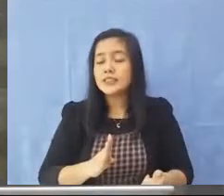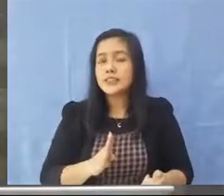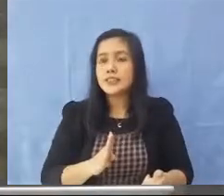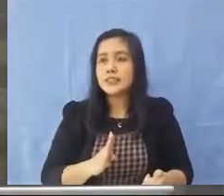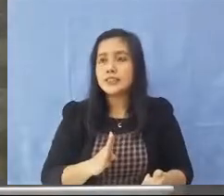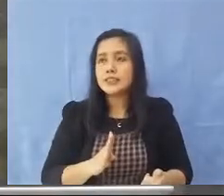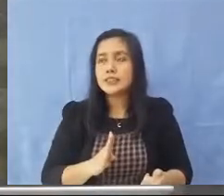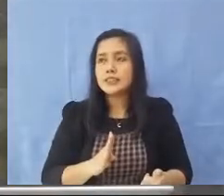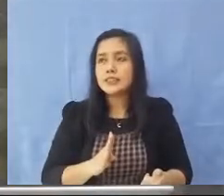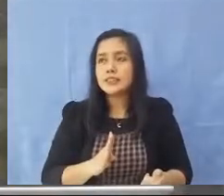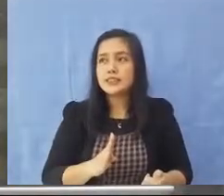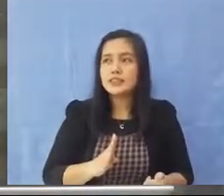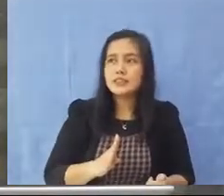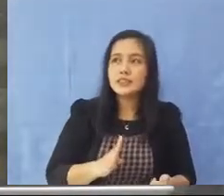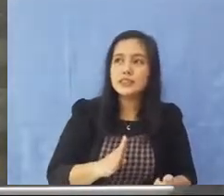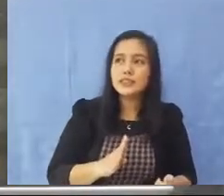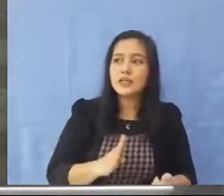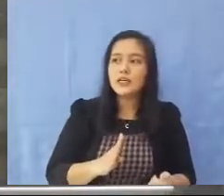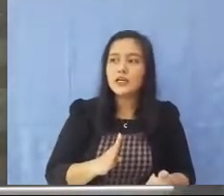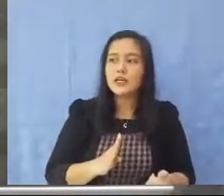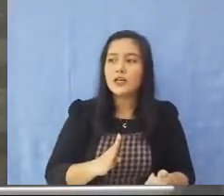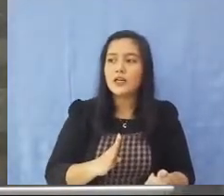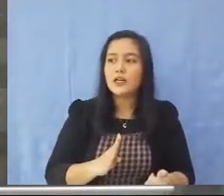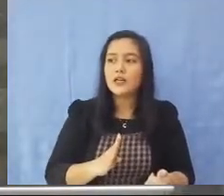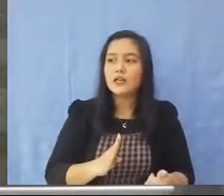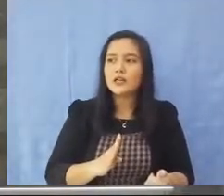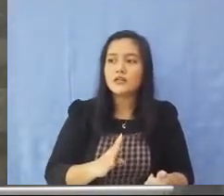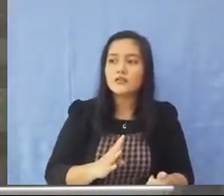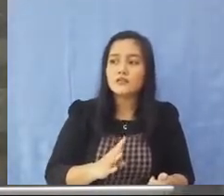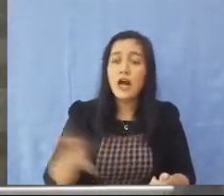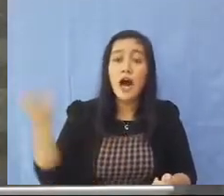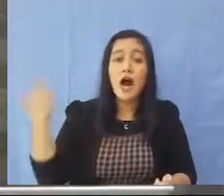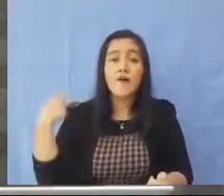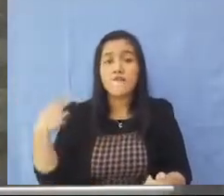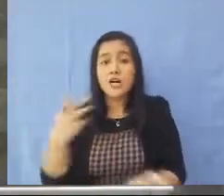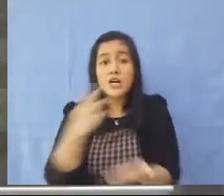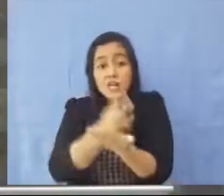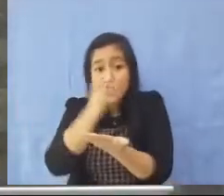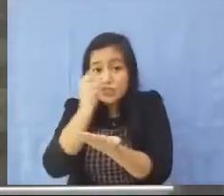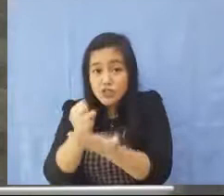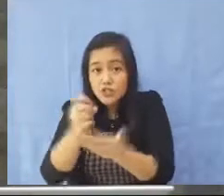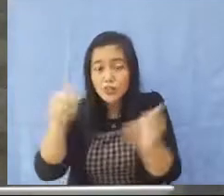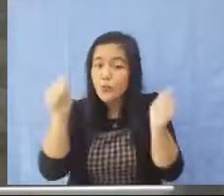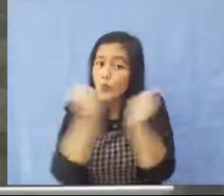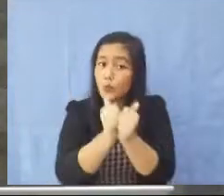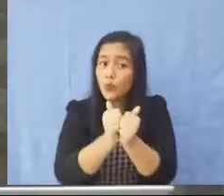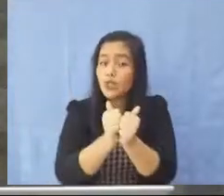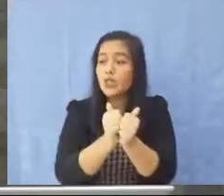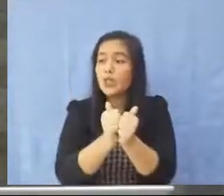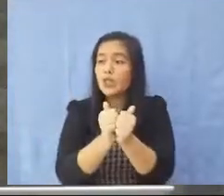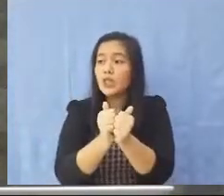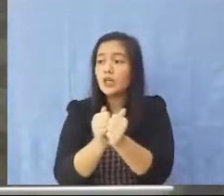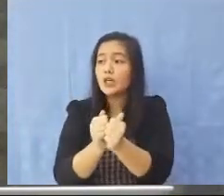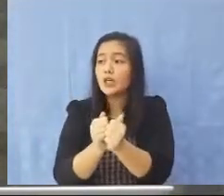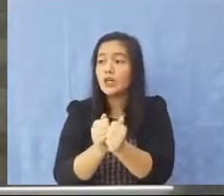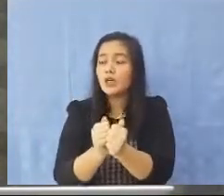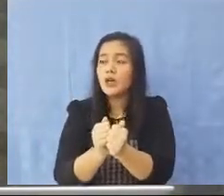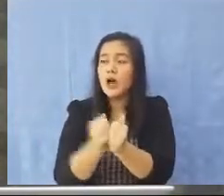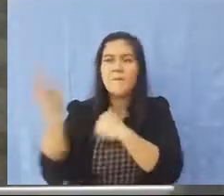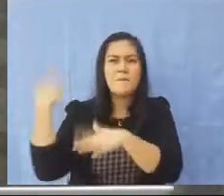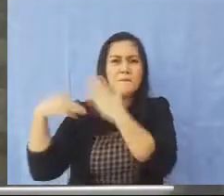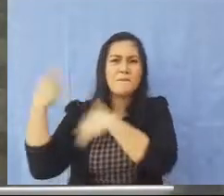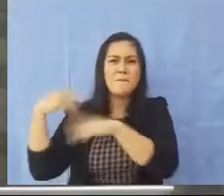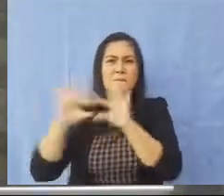sa New Testament, papahapyawan ko lamang po ito, sa New Testament, yun na po ay maliban doon sa division ng New Testament na